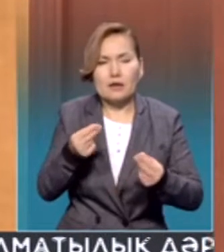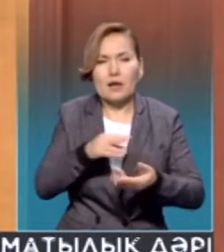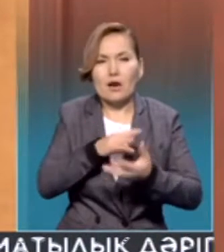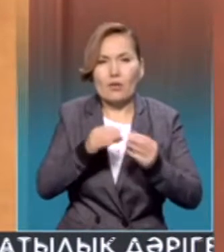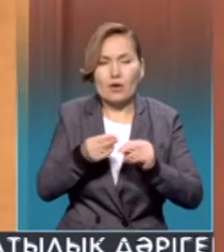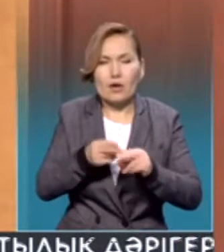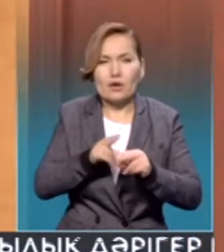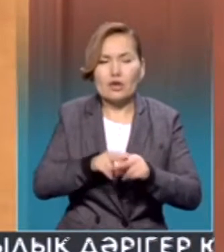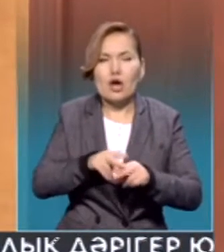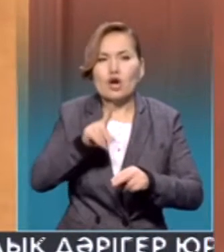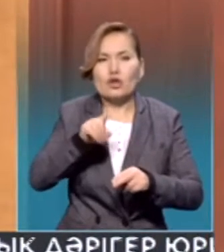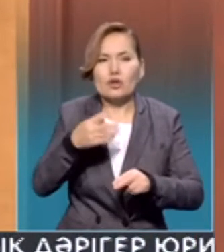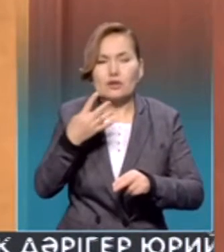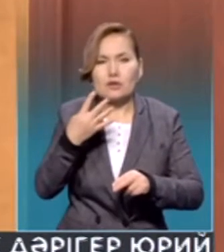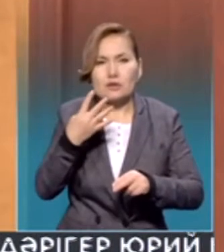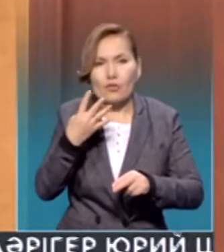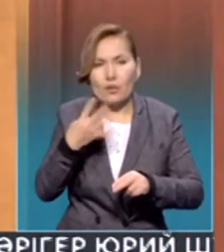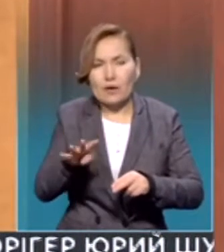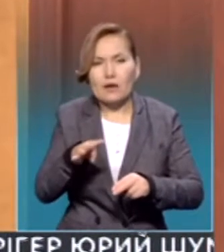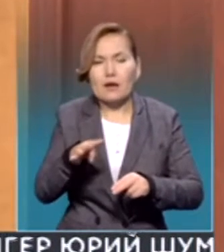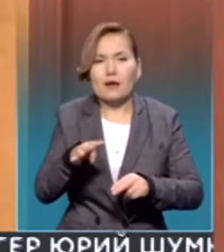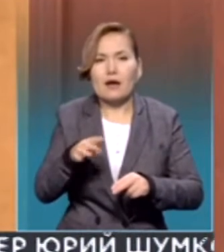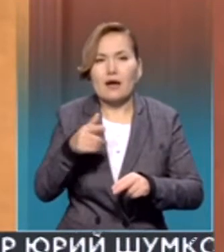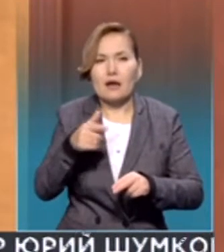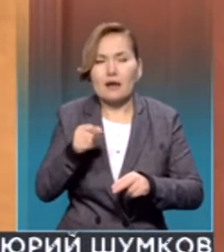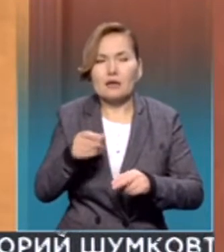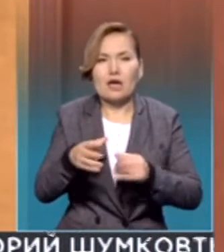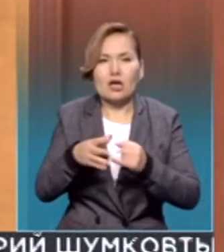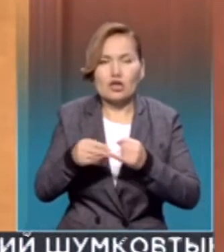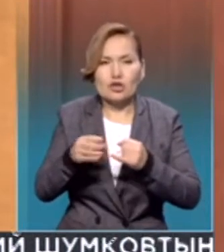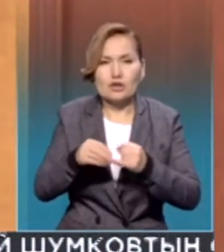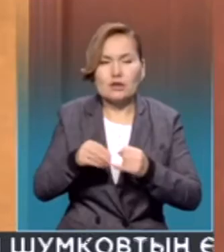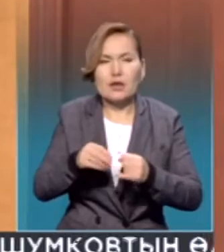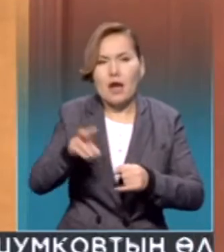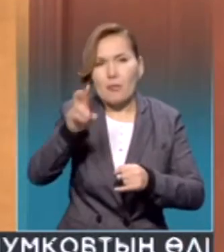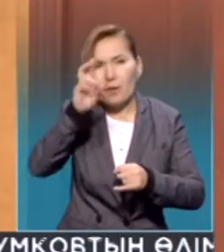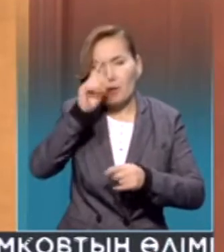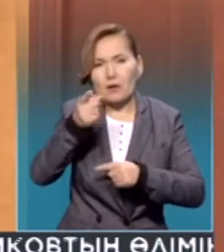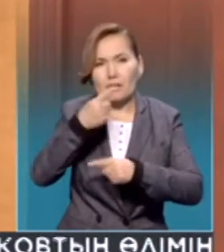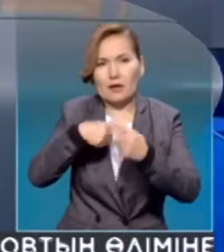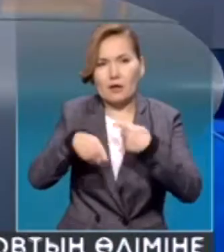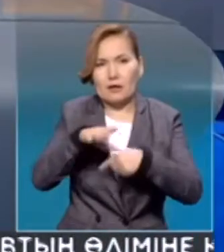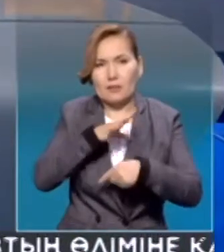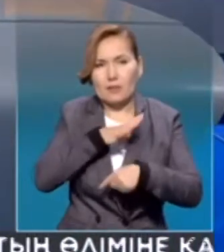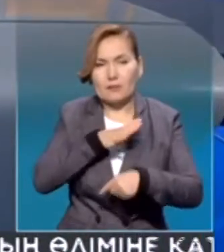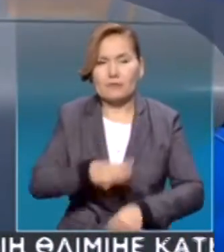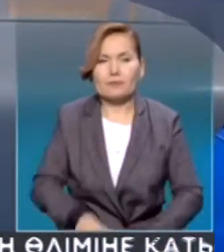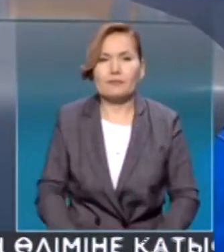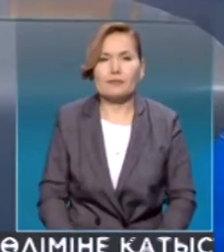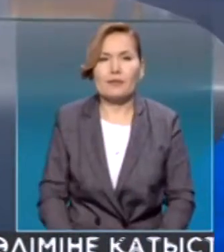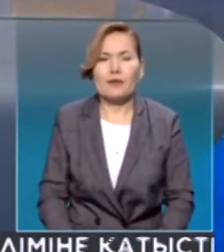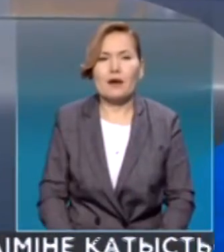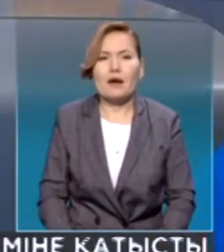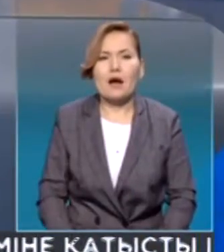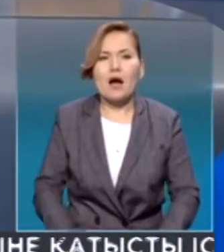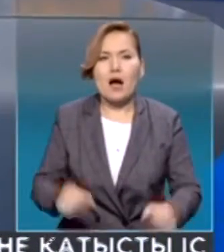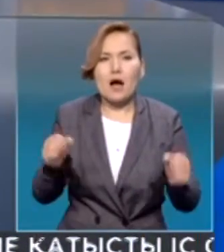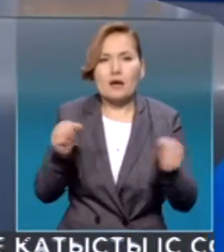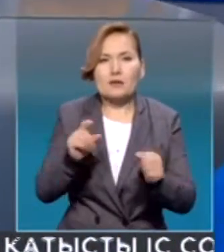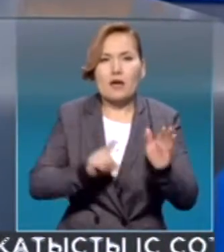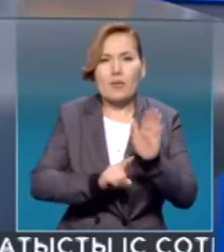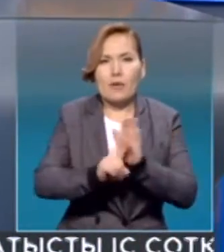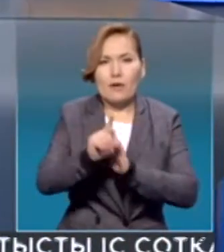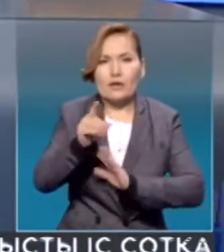000 гектар жер мемлекет менчигинде өттү. Жалпы куну 5 миллиард теңге болот. Кыстын көзү кырауда